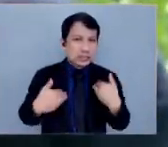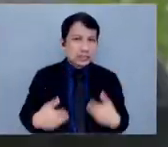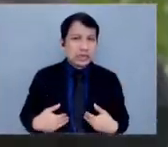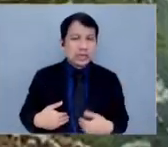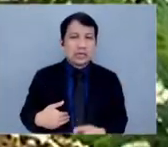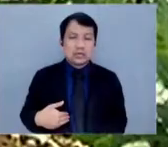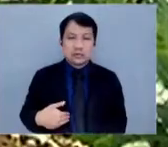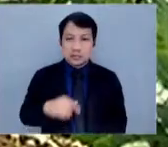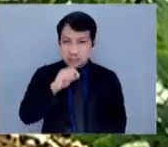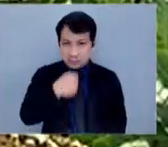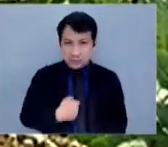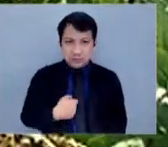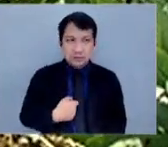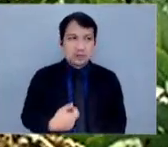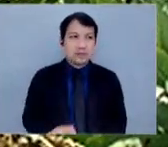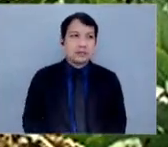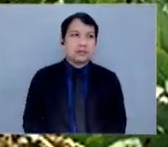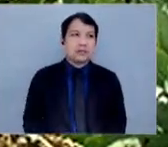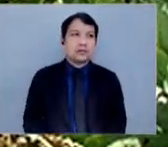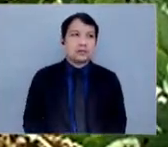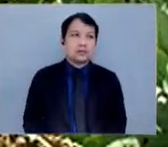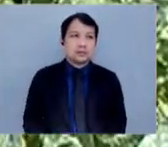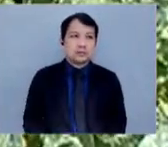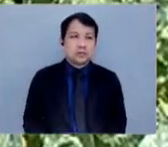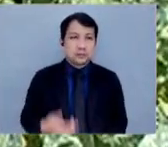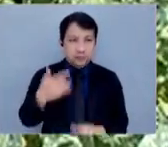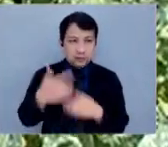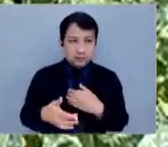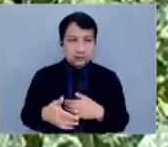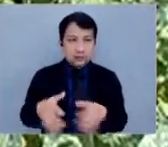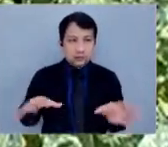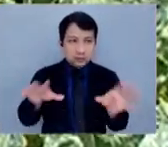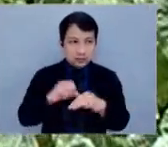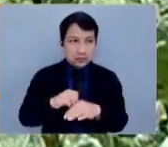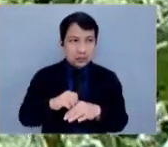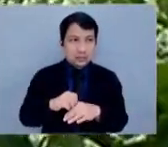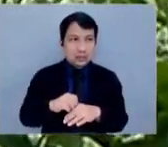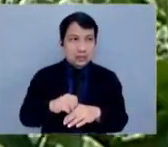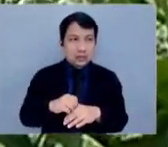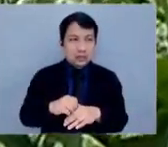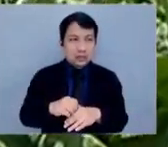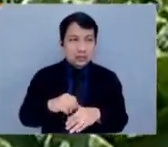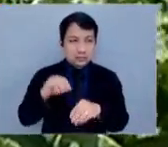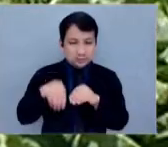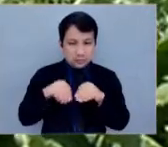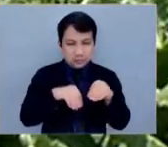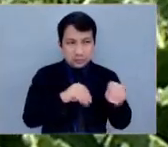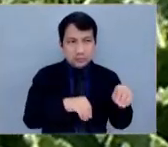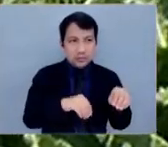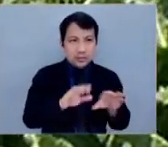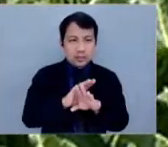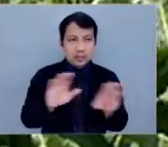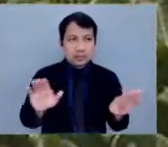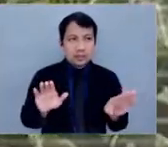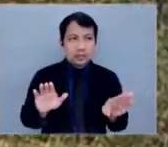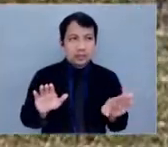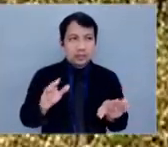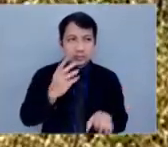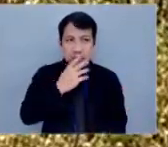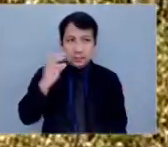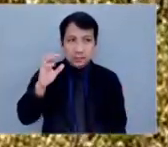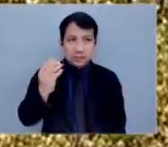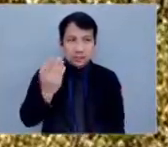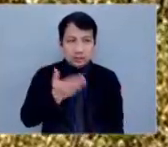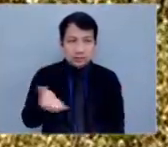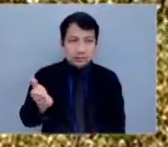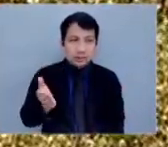matatanda. Kaya naman maaga nilang tinatapos ang pag-ani ng mga tanim para hindi sila mabilad sa araw. Paalala